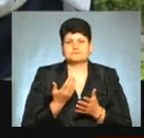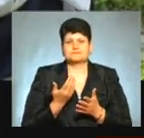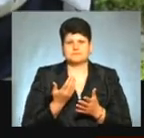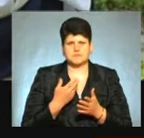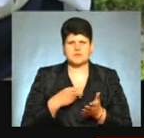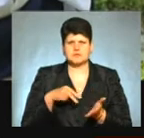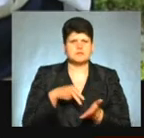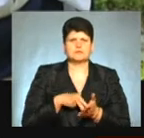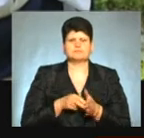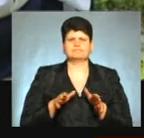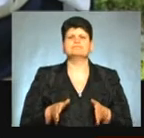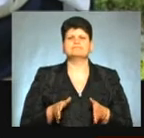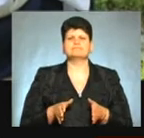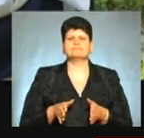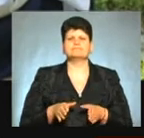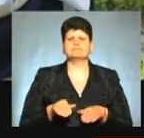Насмірно стой.